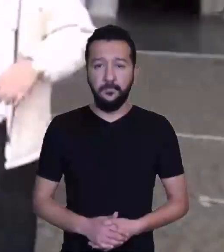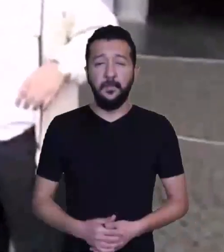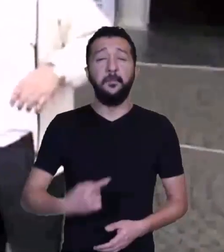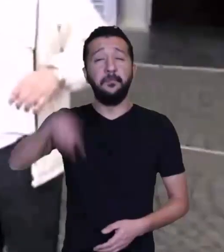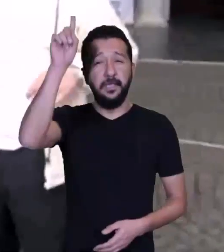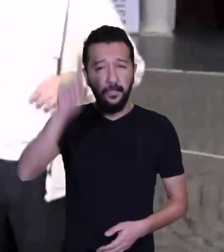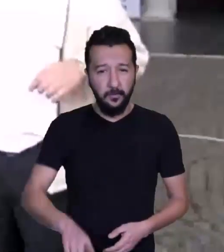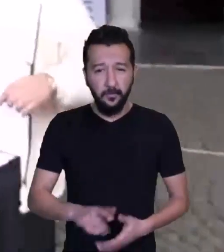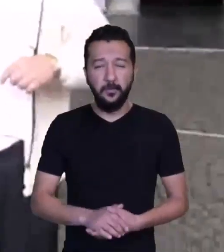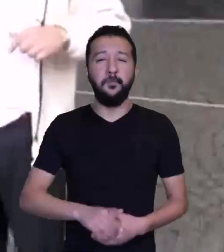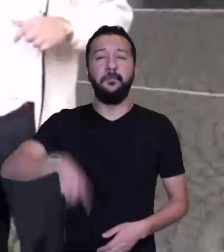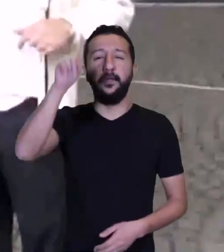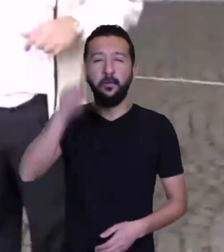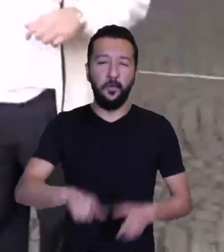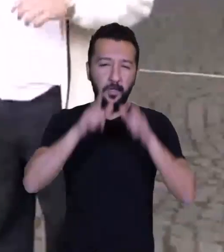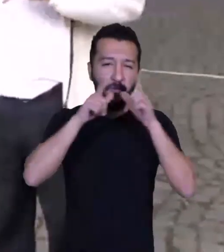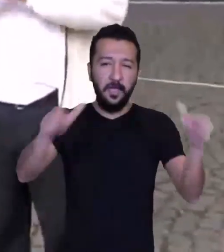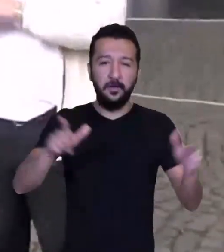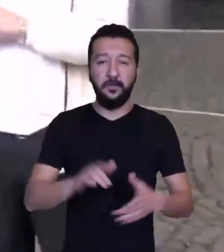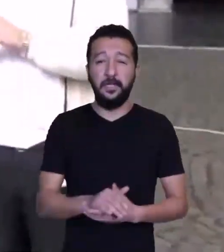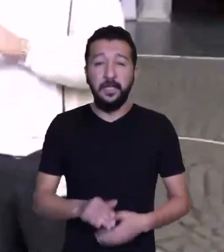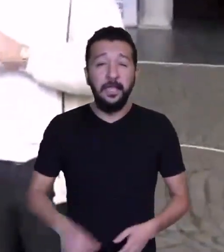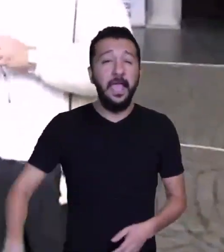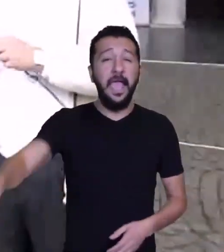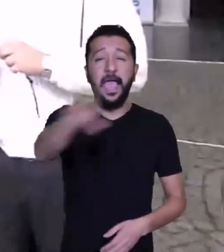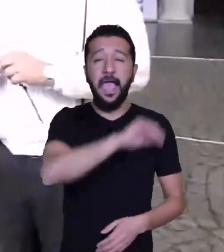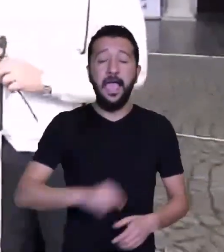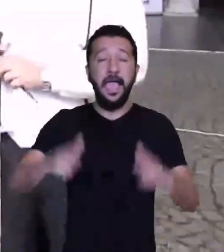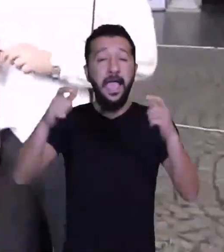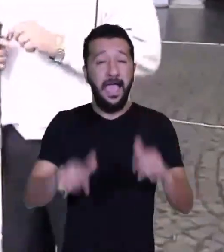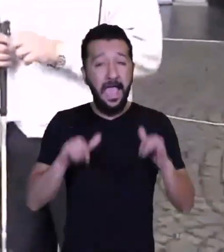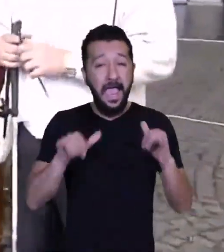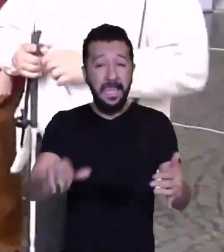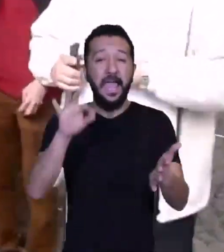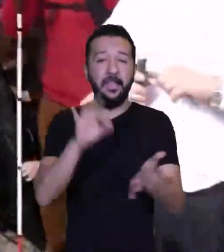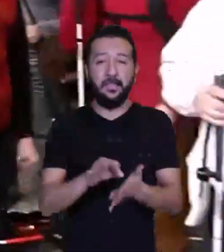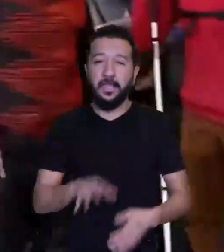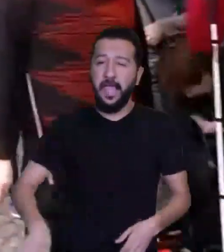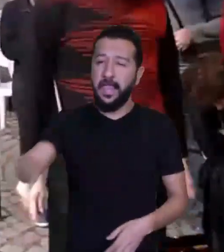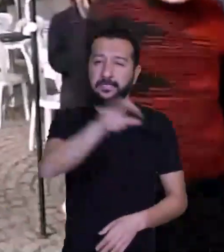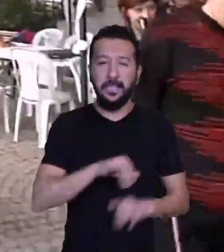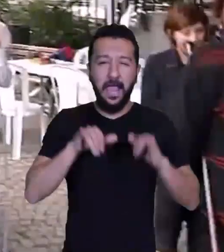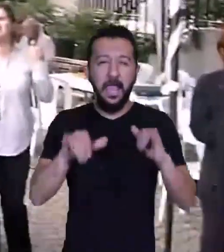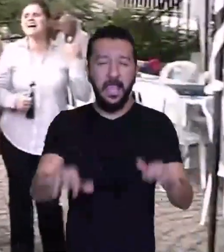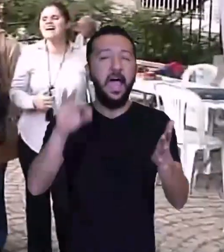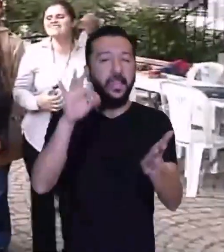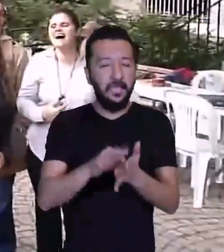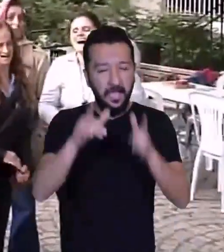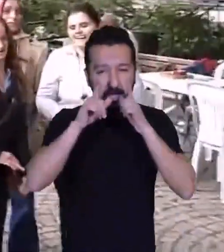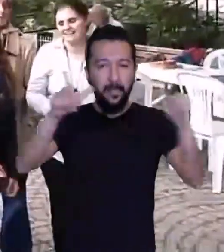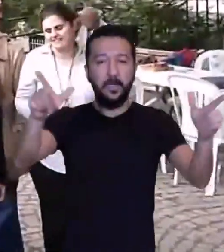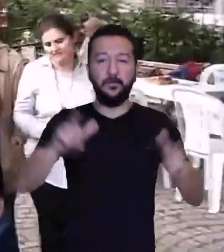Bir gün! Bir gün! Herkesle aynı anda! Herkesle aynı